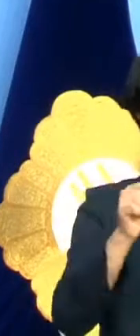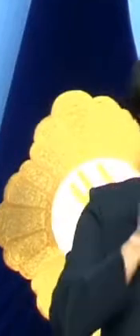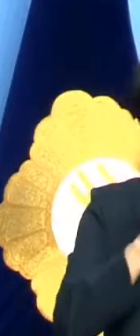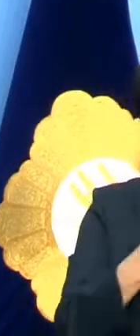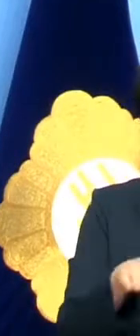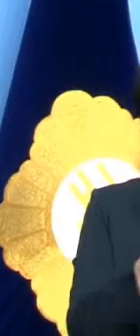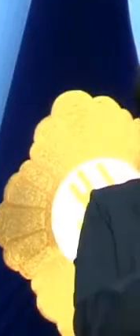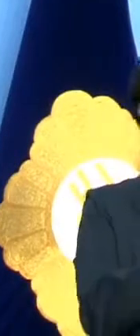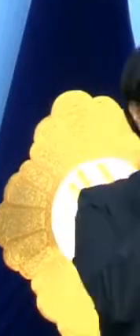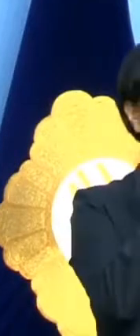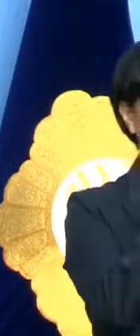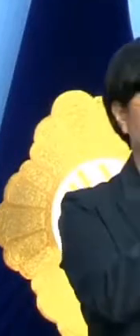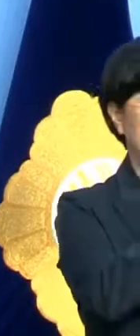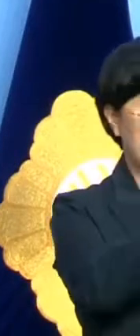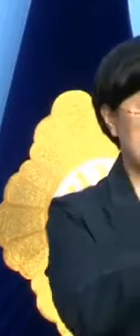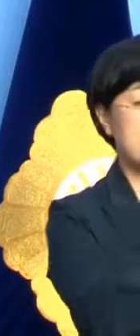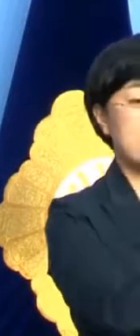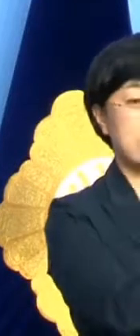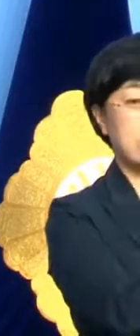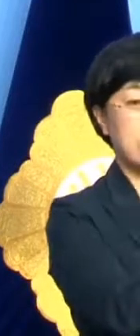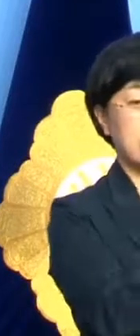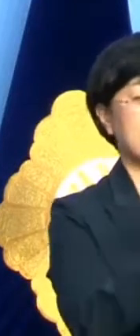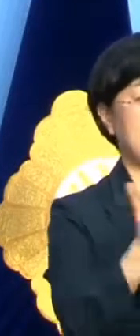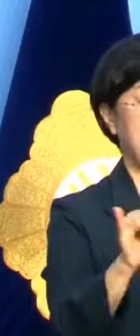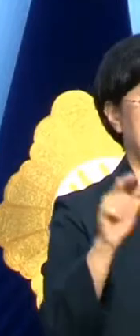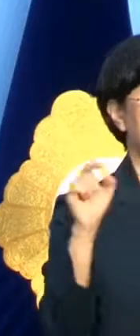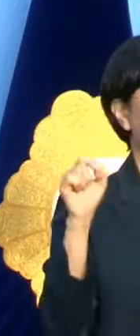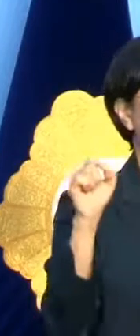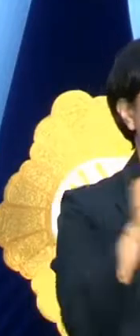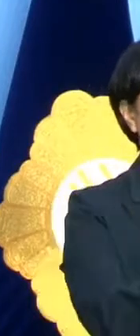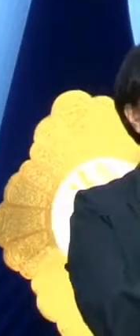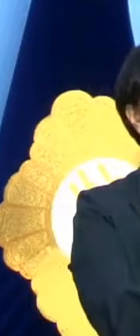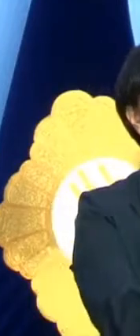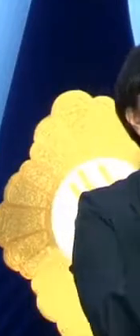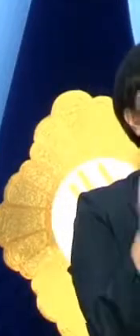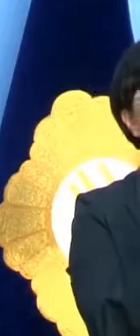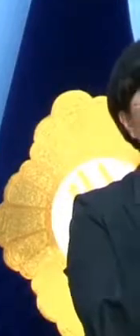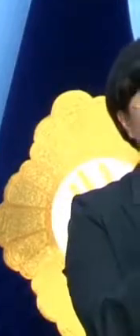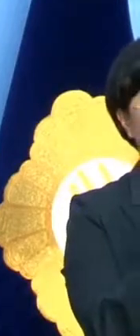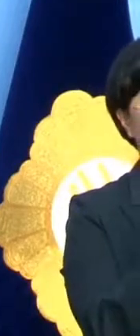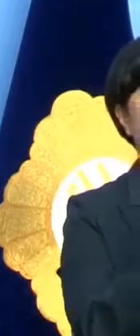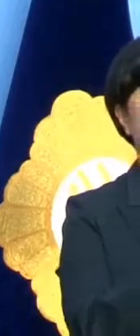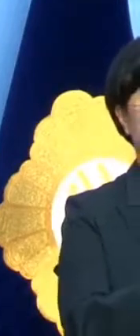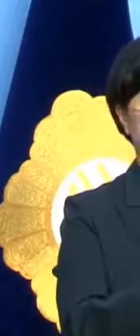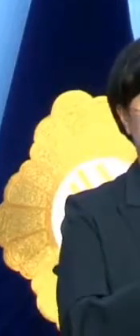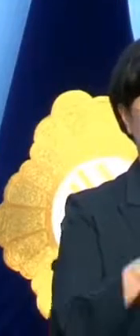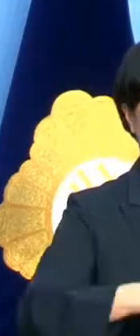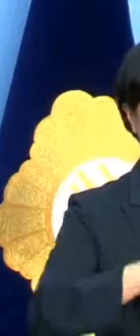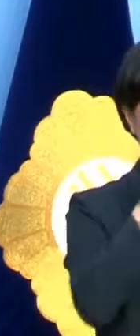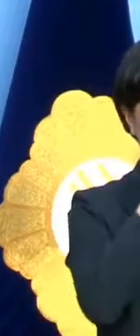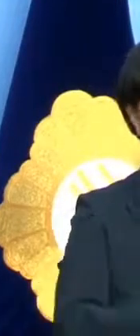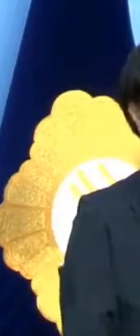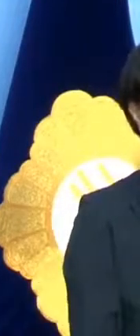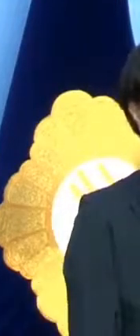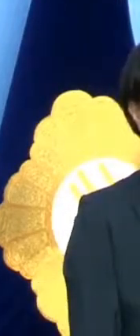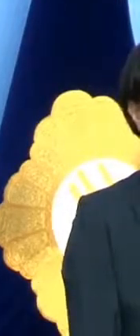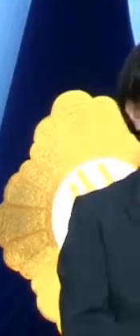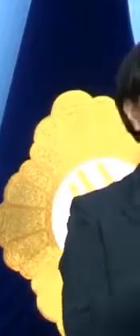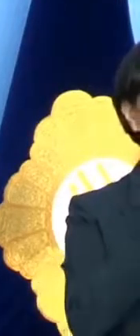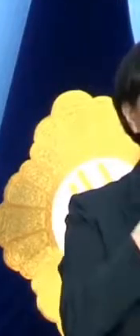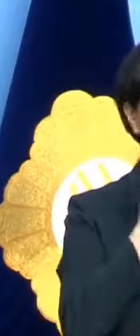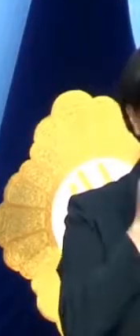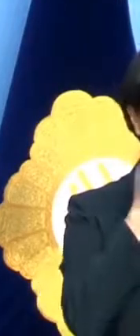재정 행정 인력의 조속한 지원대책 입니다 참으로 절실하게 에